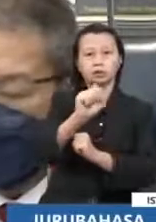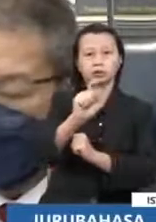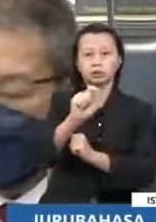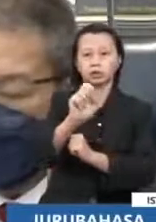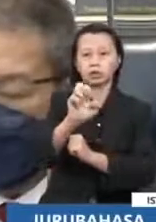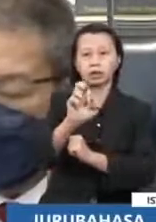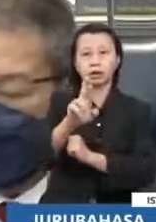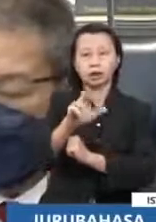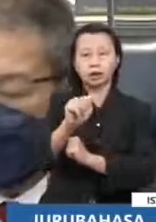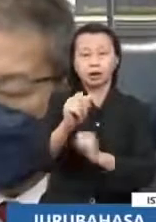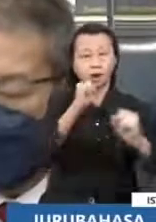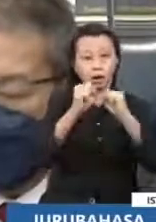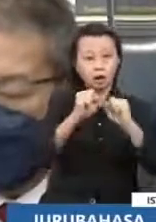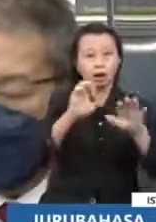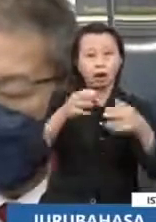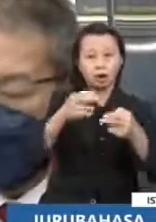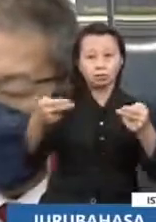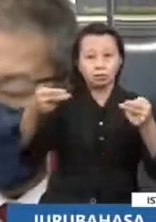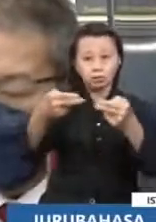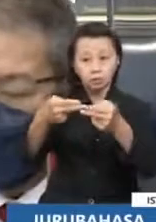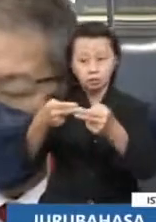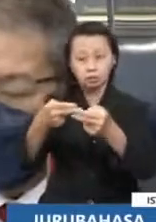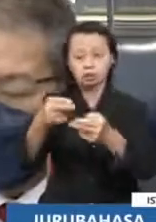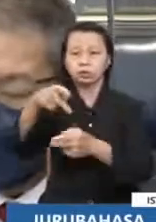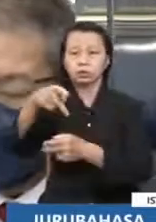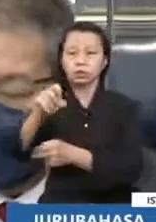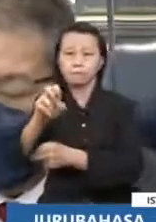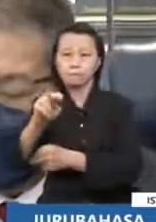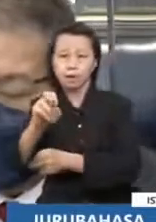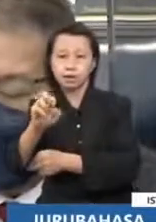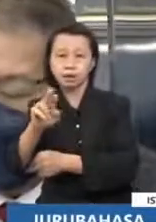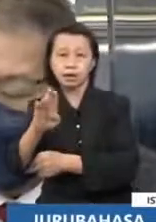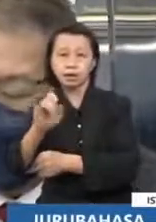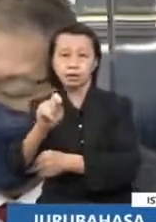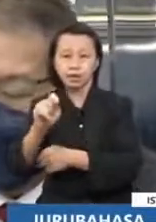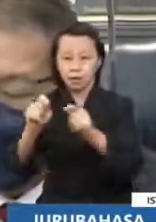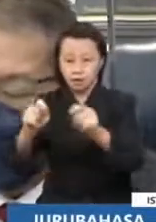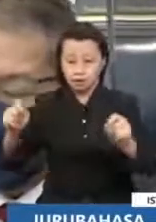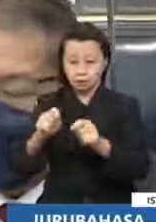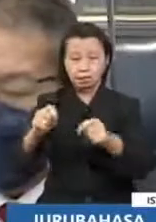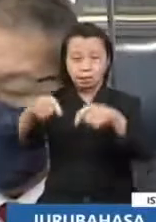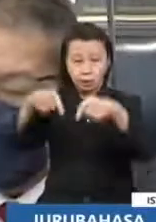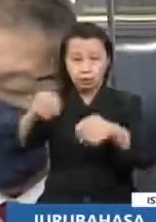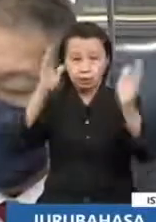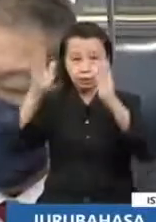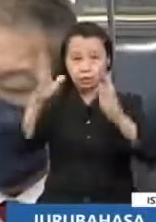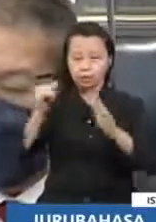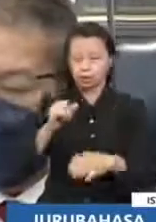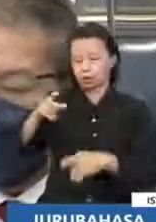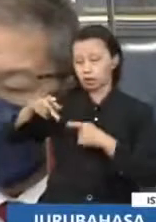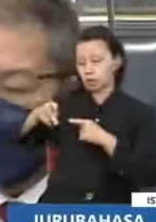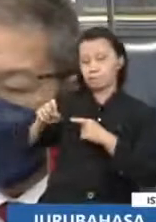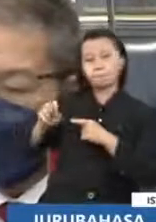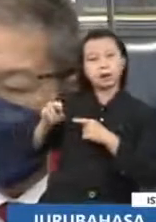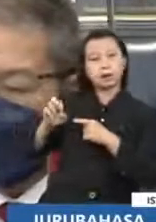kita menghubungkan penerbit-penerbit tempatan dengan penerbit-penerbit